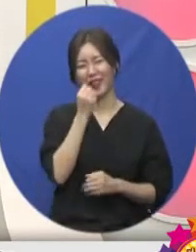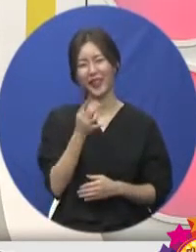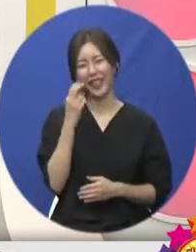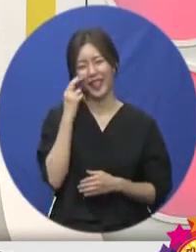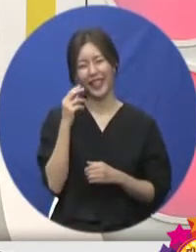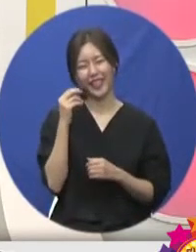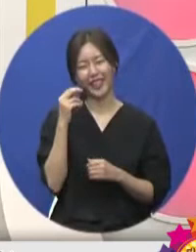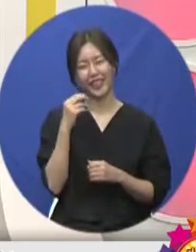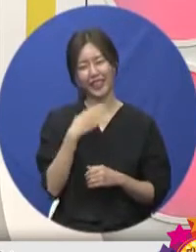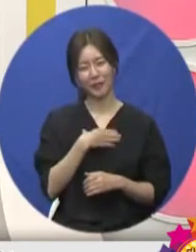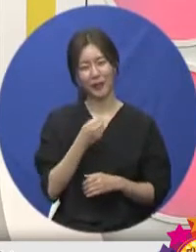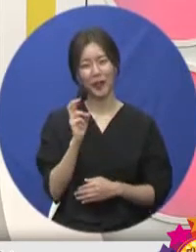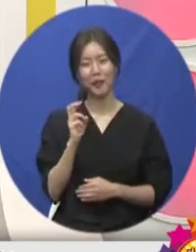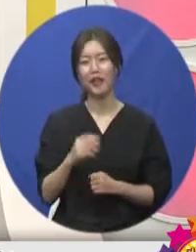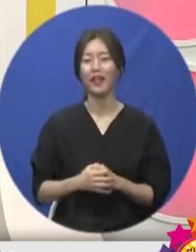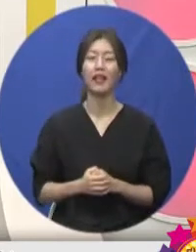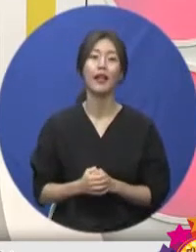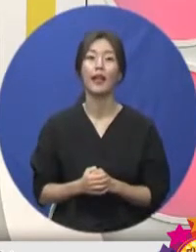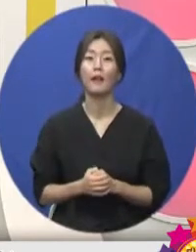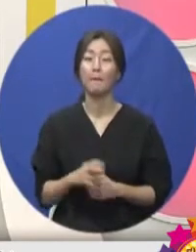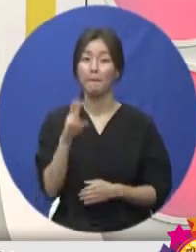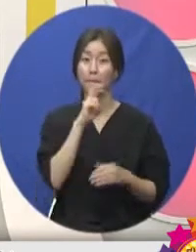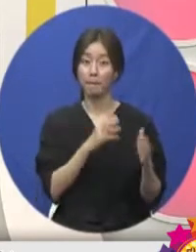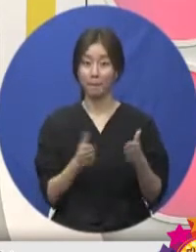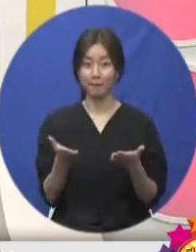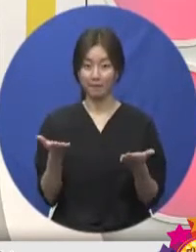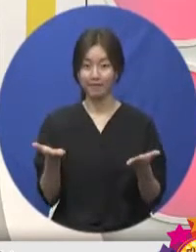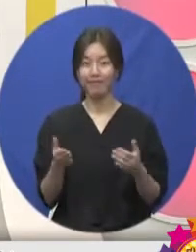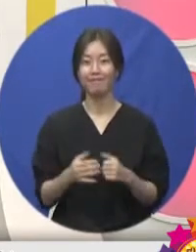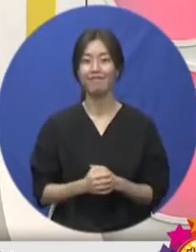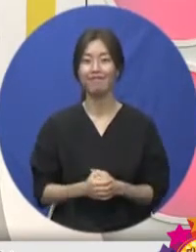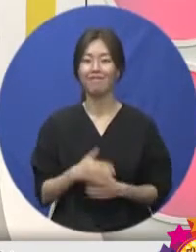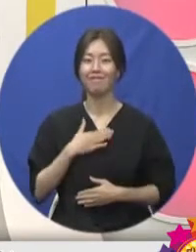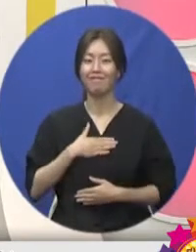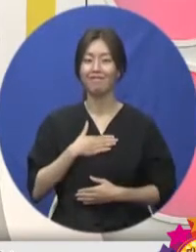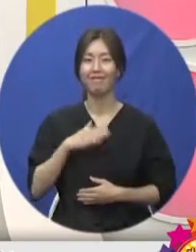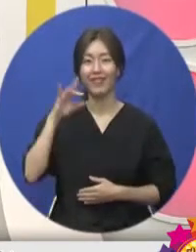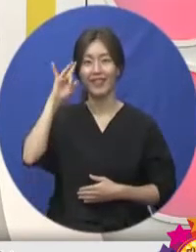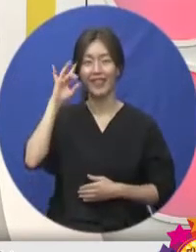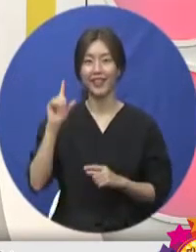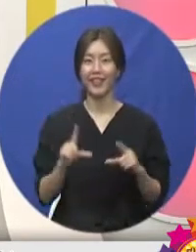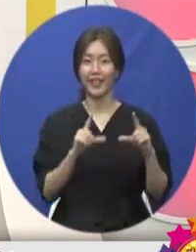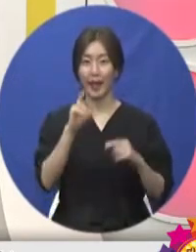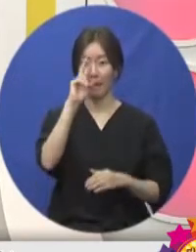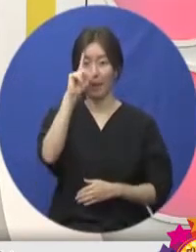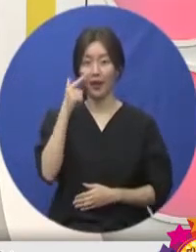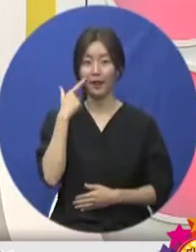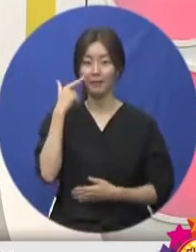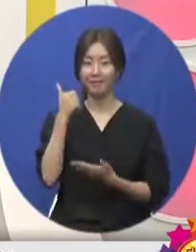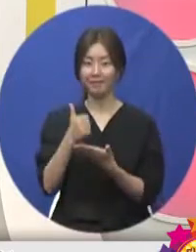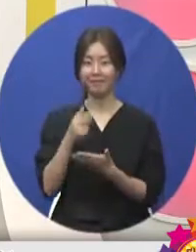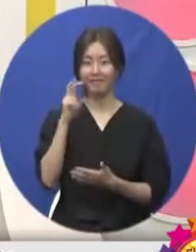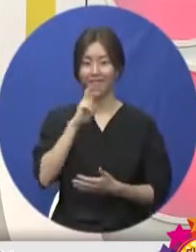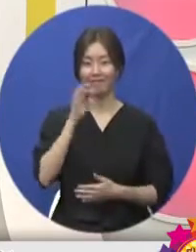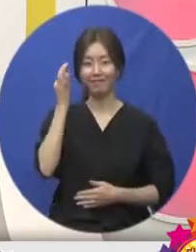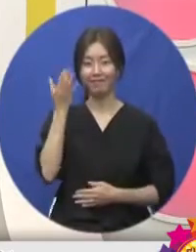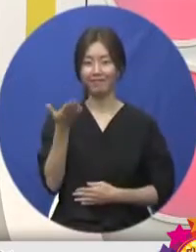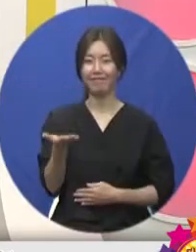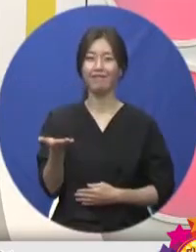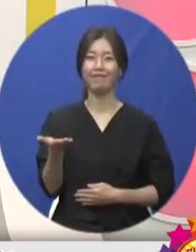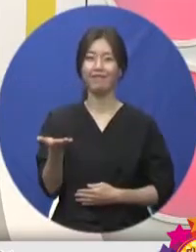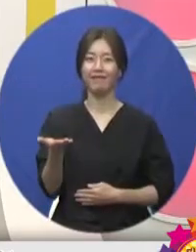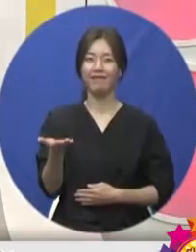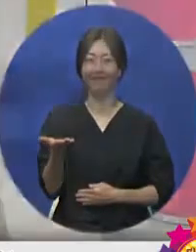예, 그렇습니다. 예. 자, 이제 노래 듣겠습니다. 예. 네, 인천 남동구의 박현수님의 노래 들어볼까요? 요!